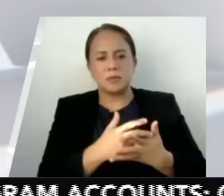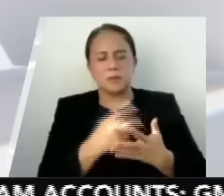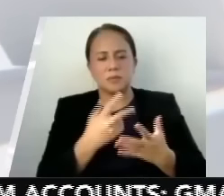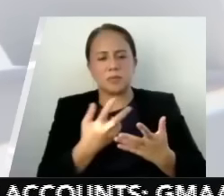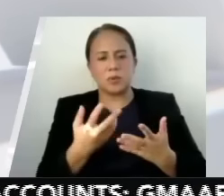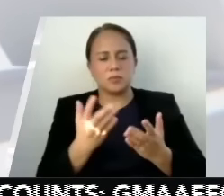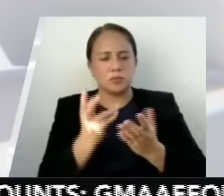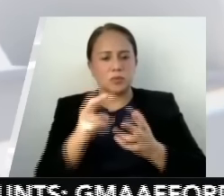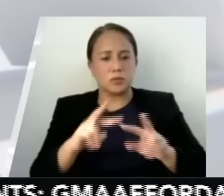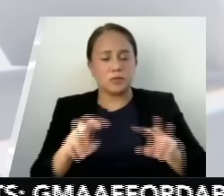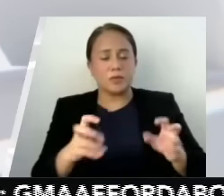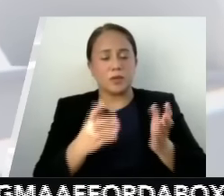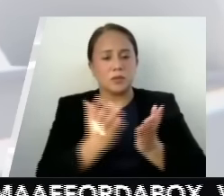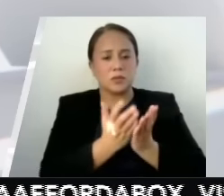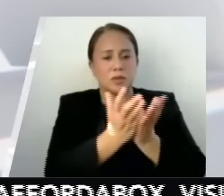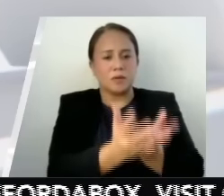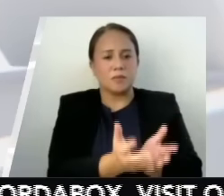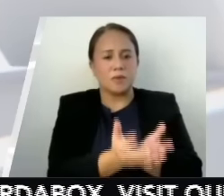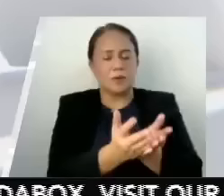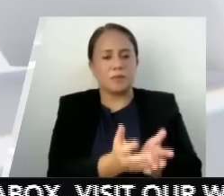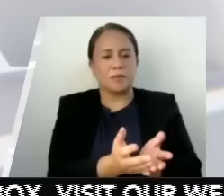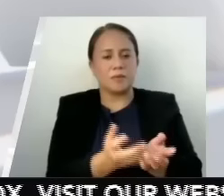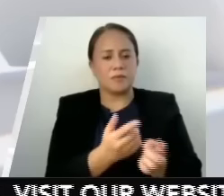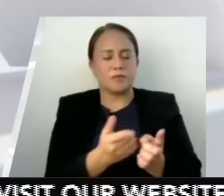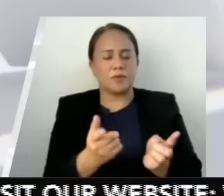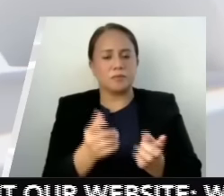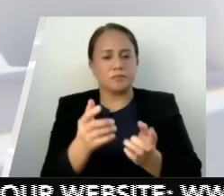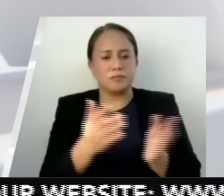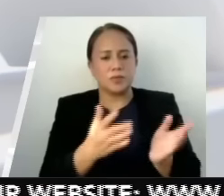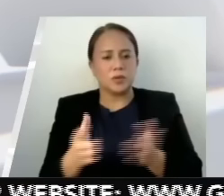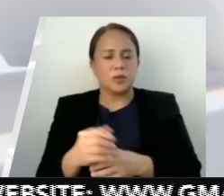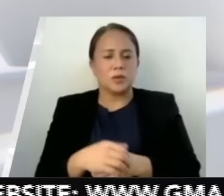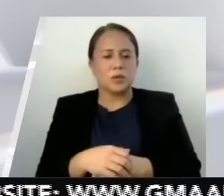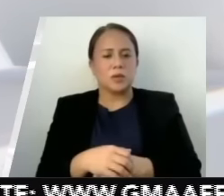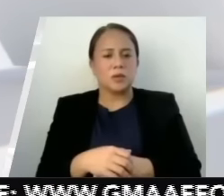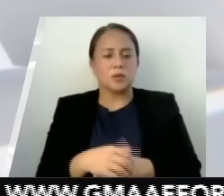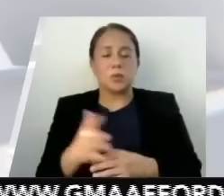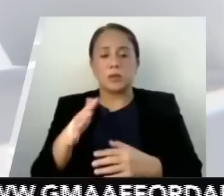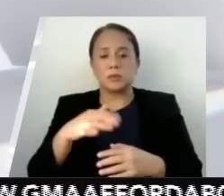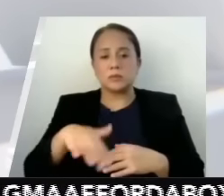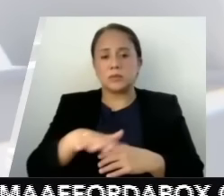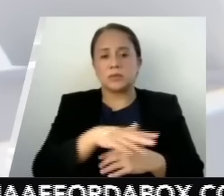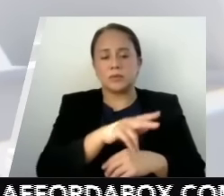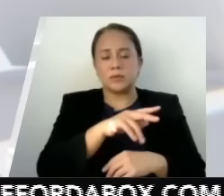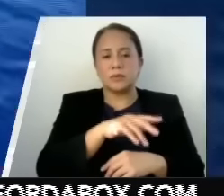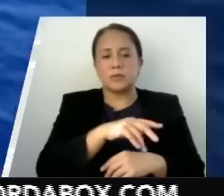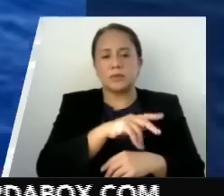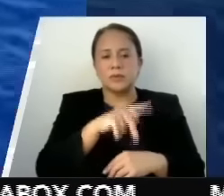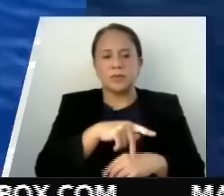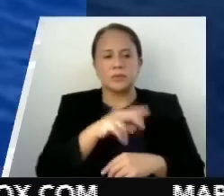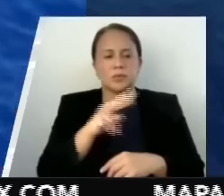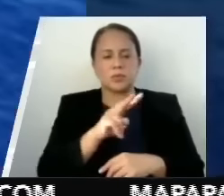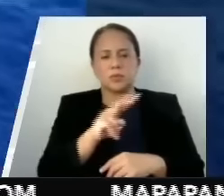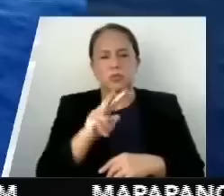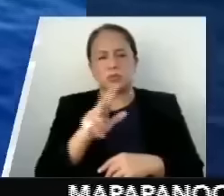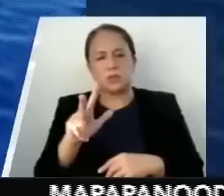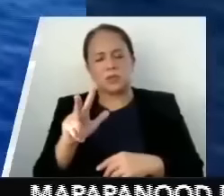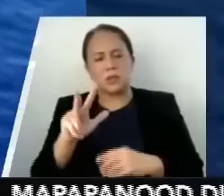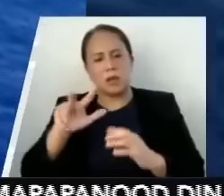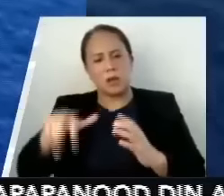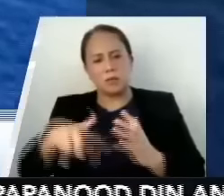coming from the port of origin to the Pacific, that is more or less the vicinity they would be after 2 or 3 days of travel. In transit